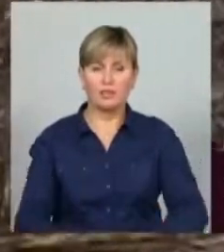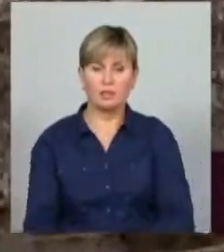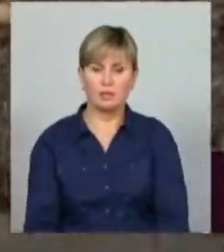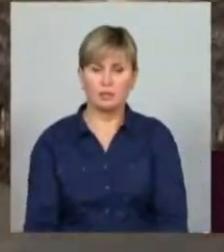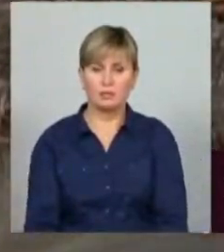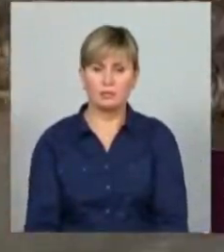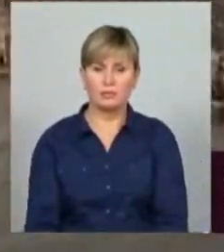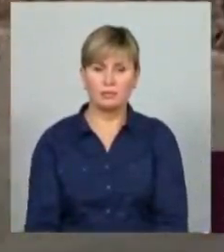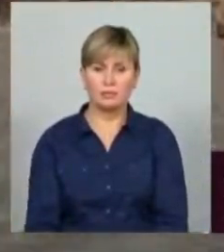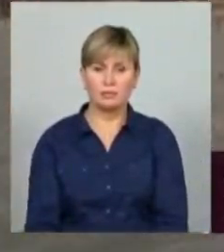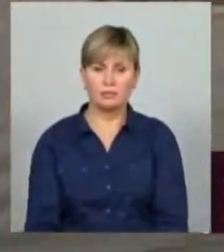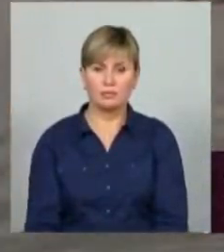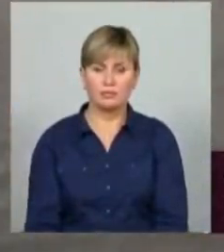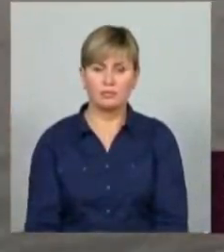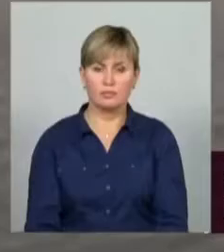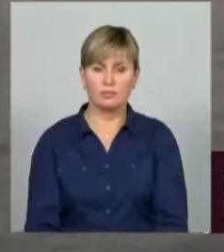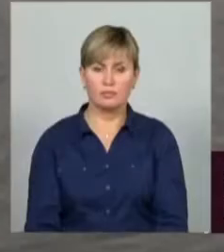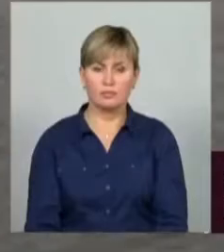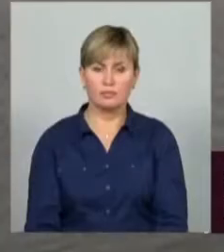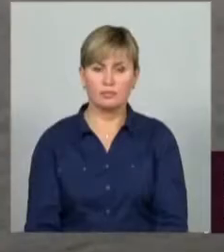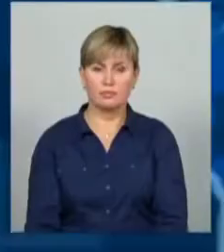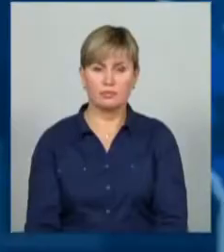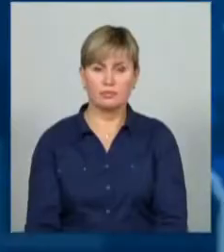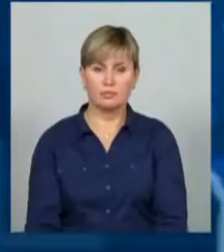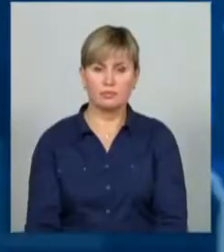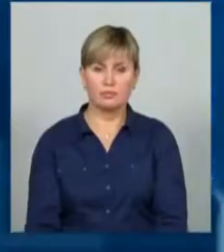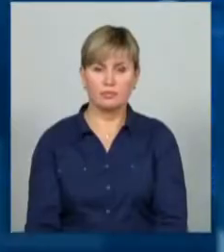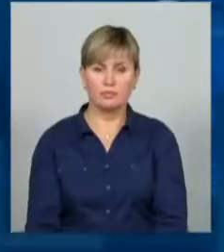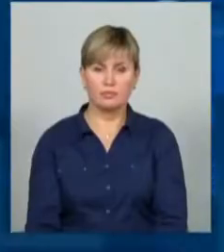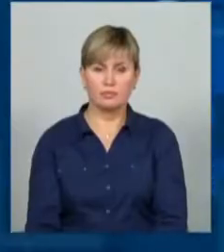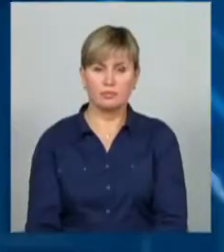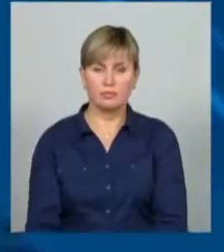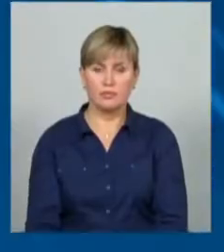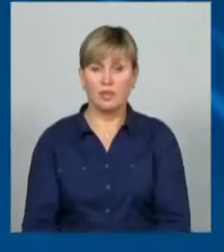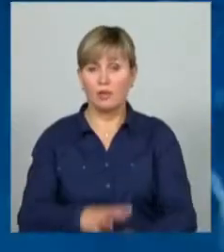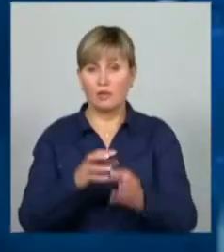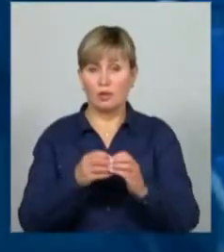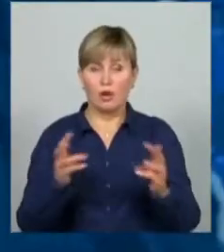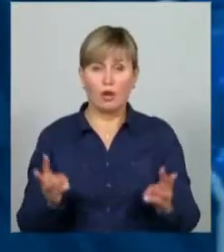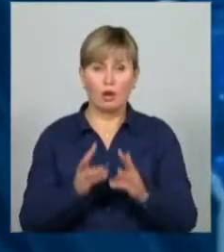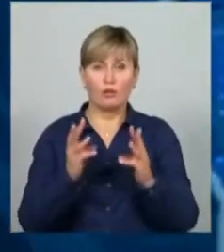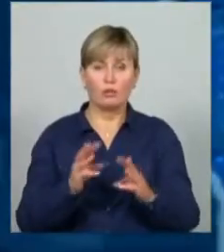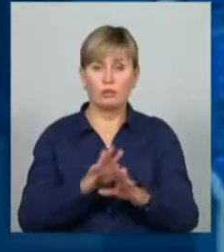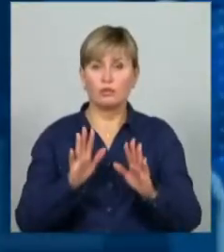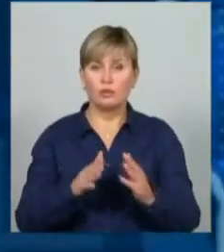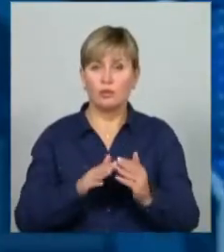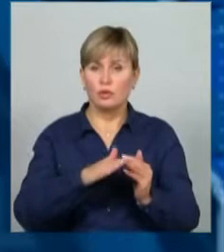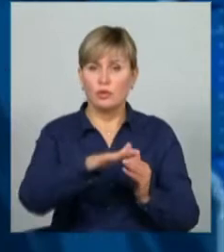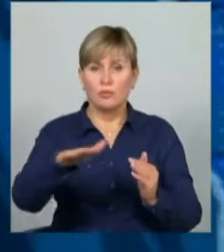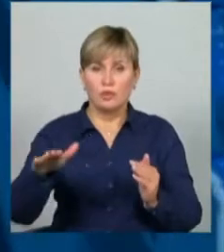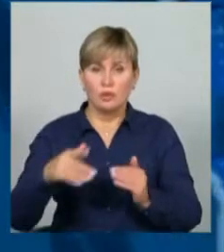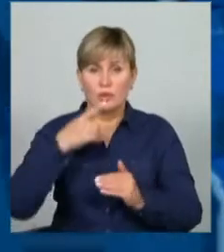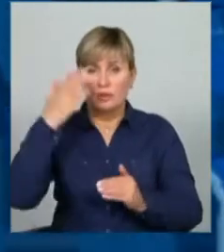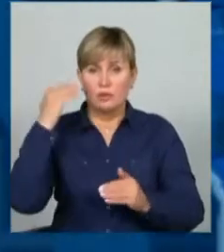Земцов, Арсен Садыбаев, Омир Ануарбек, телеканал «Алматы». Впрочем, огонь бушует не только в степи и в лесах.